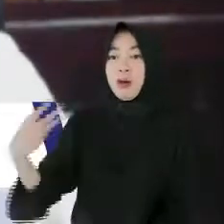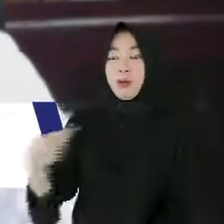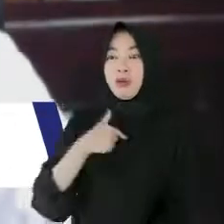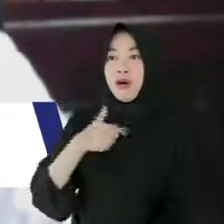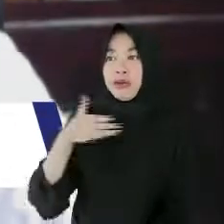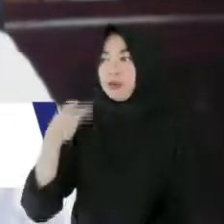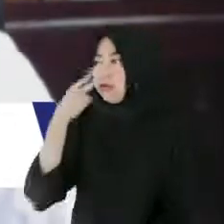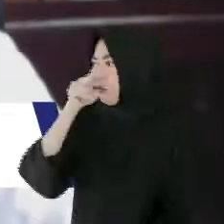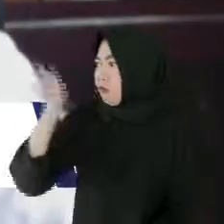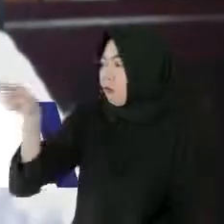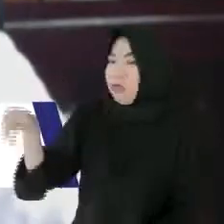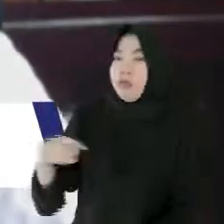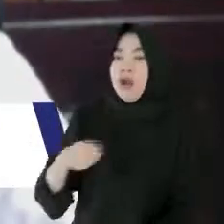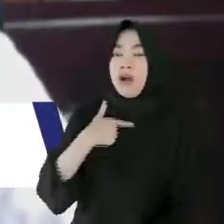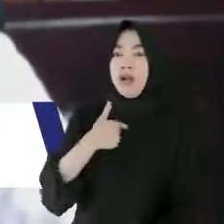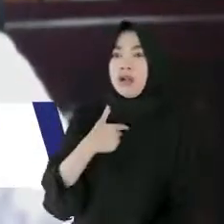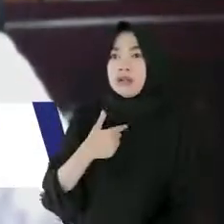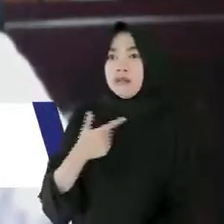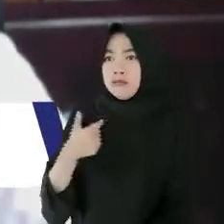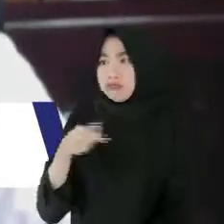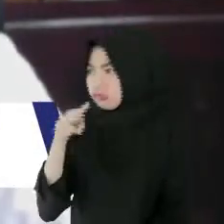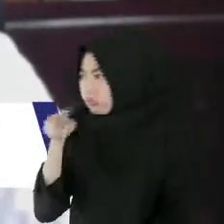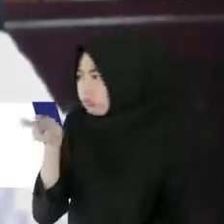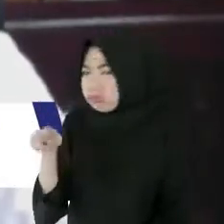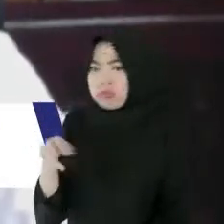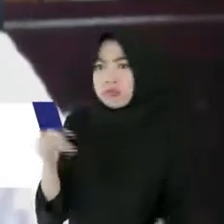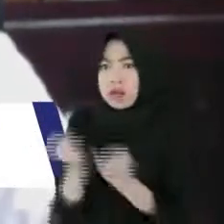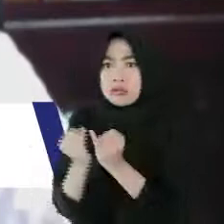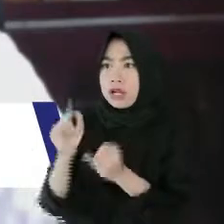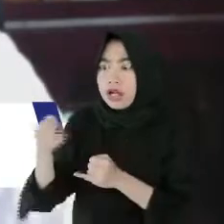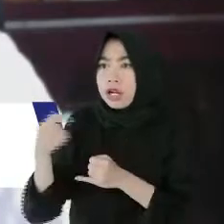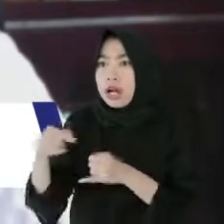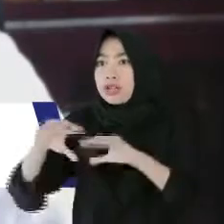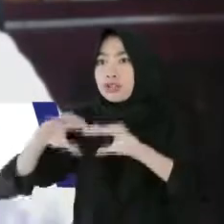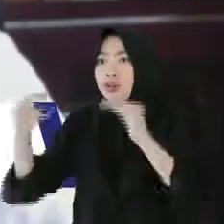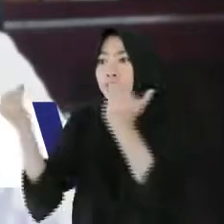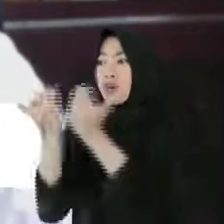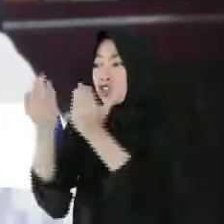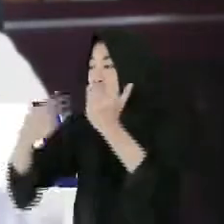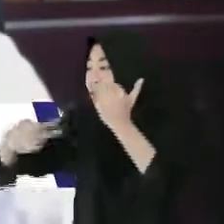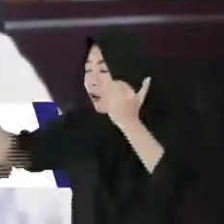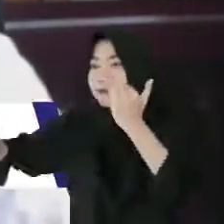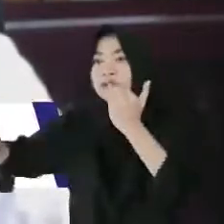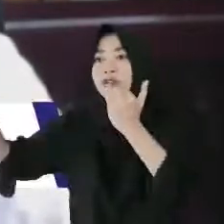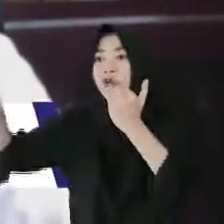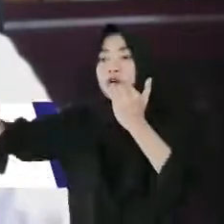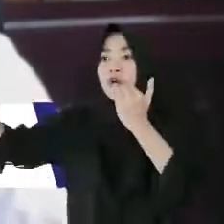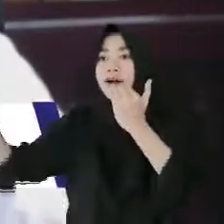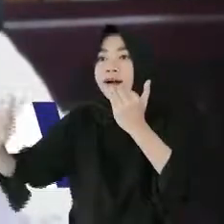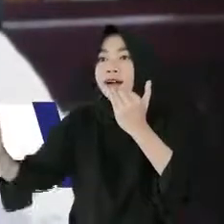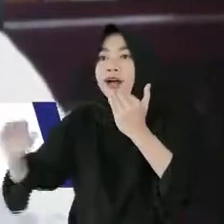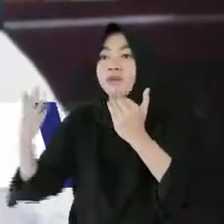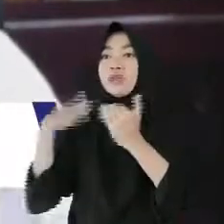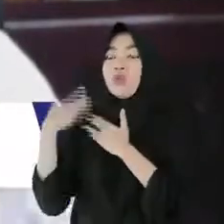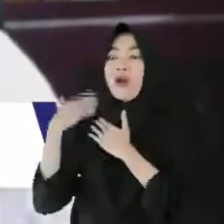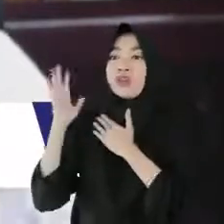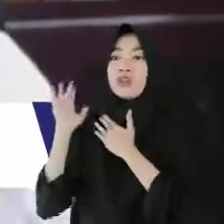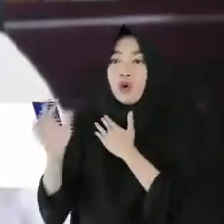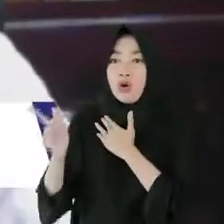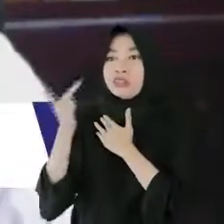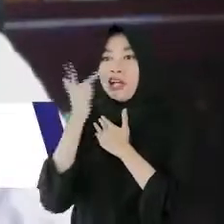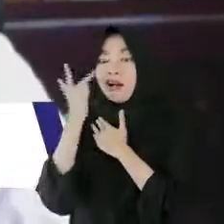gedung kaget misterius ini ada pertandingan di luar itu enggak ada tanda-tanda lebih sekali yang ada cuma petugas